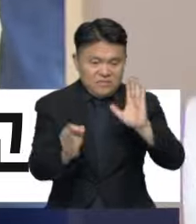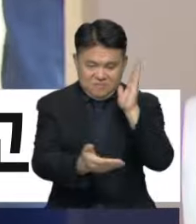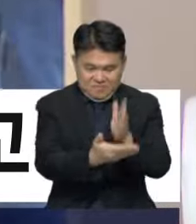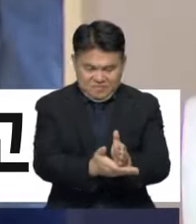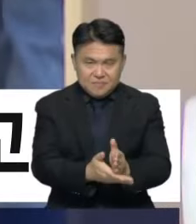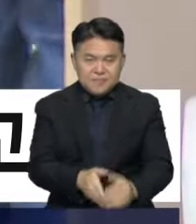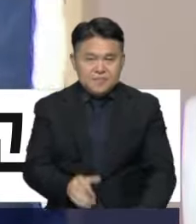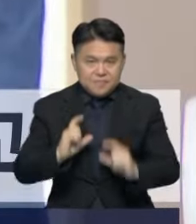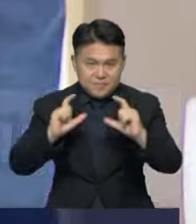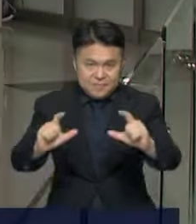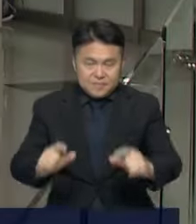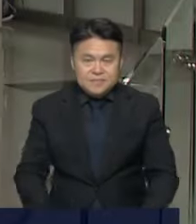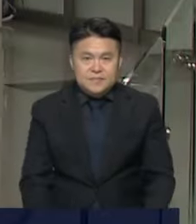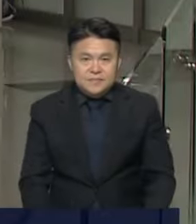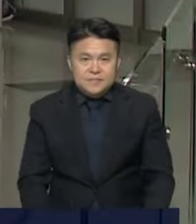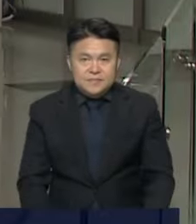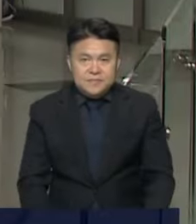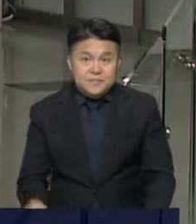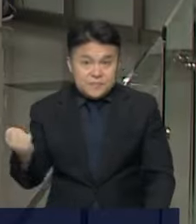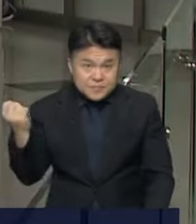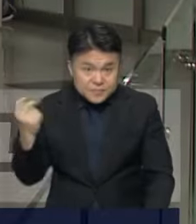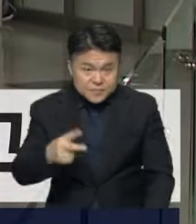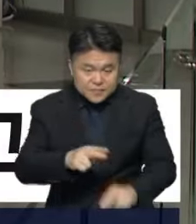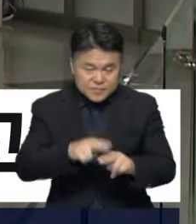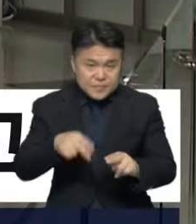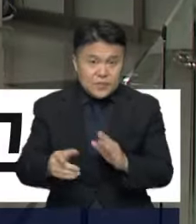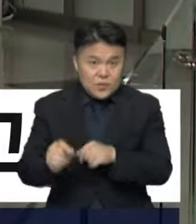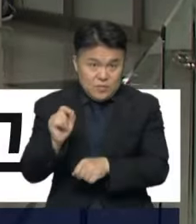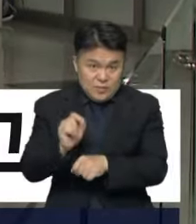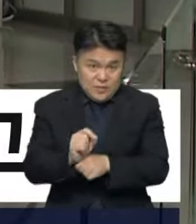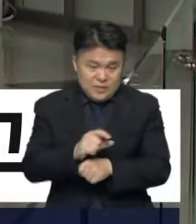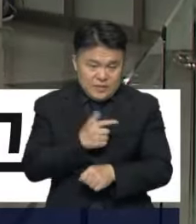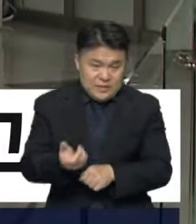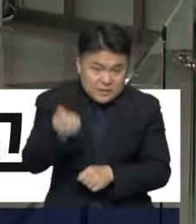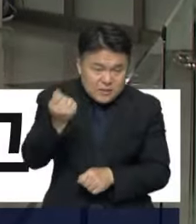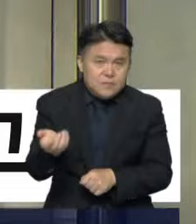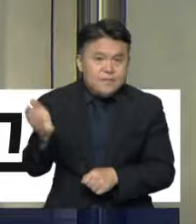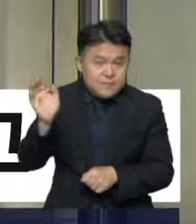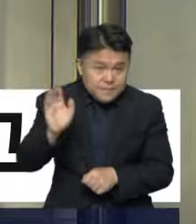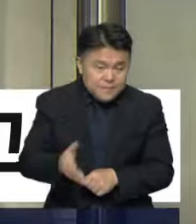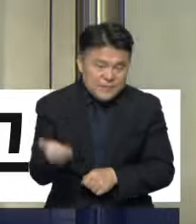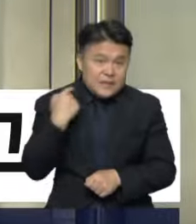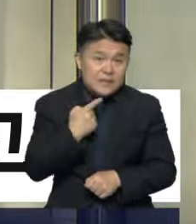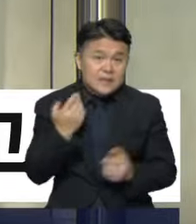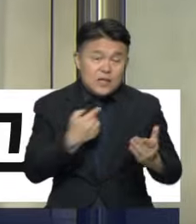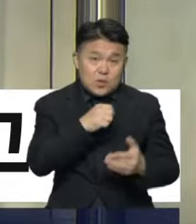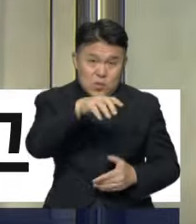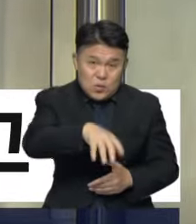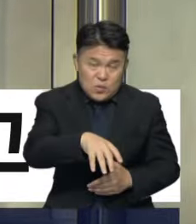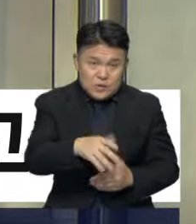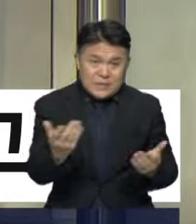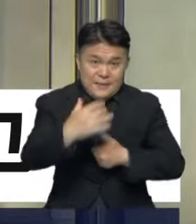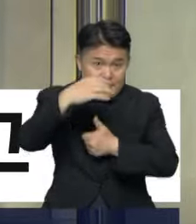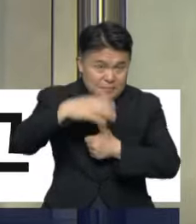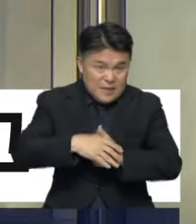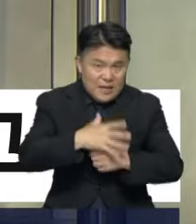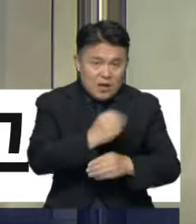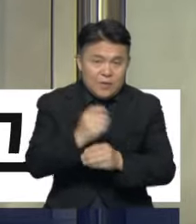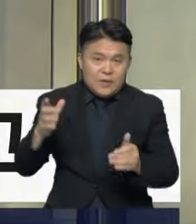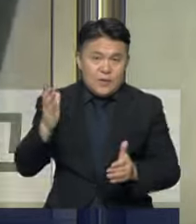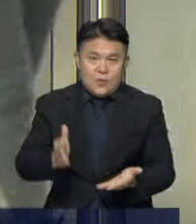하라고도 공고했습니다 또 공무원이 해도 전 소속 기간에서 수임을 일정기간